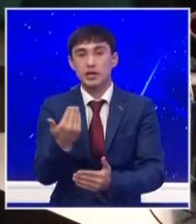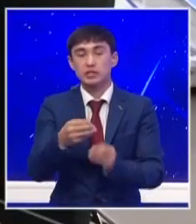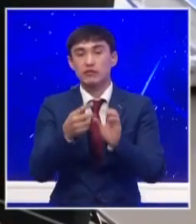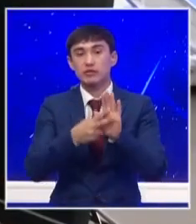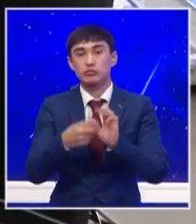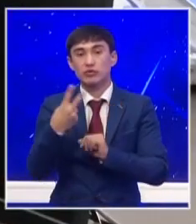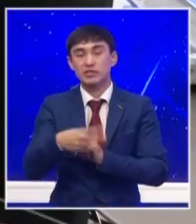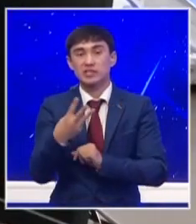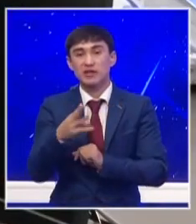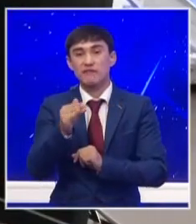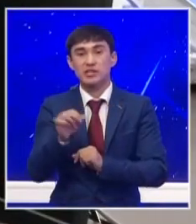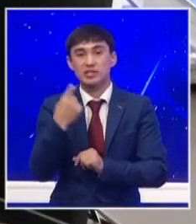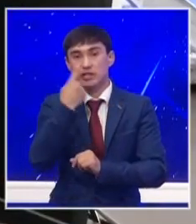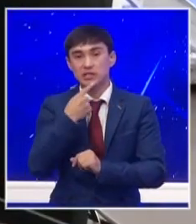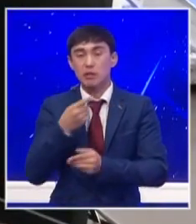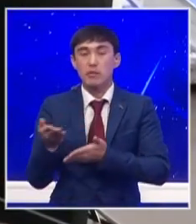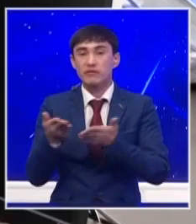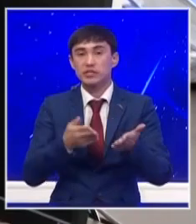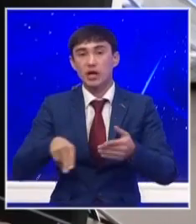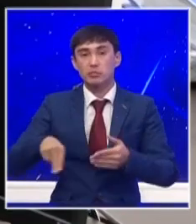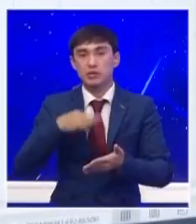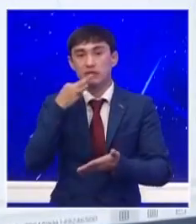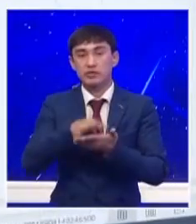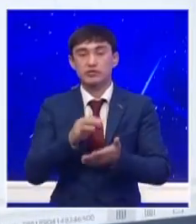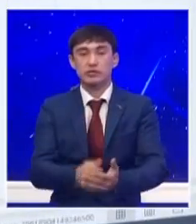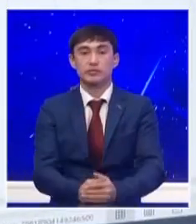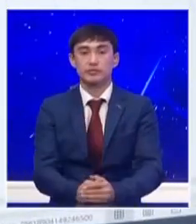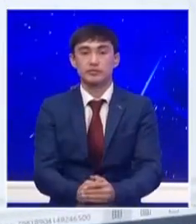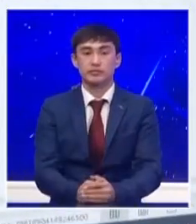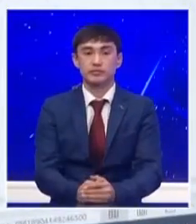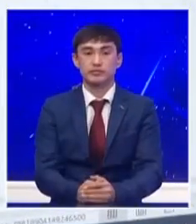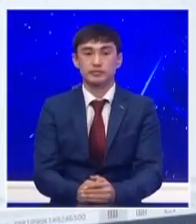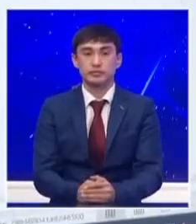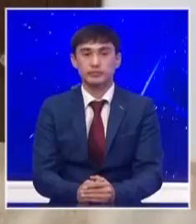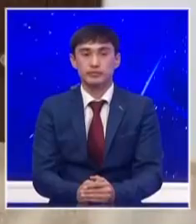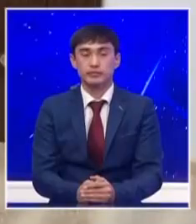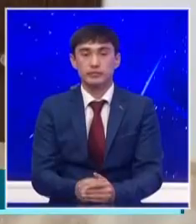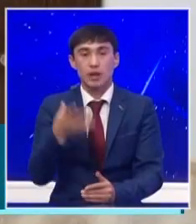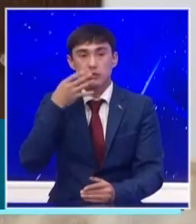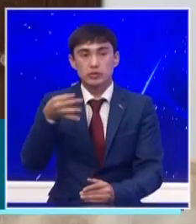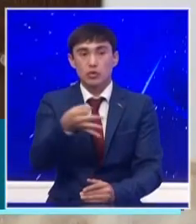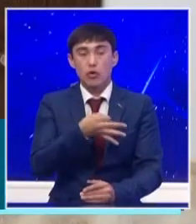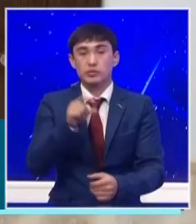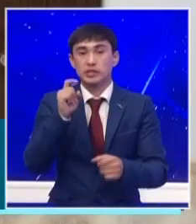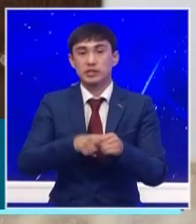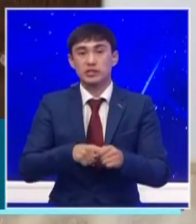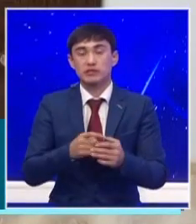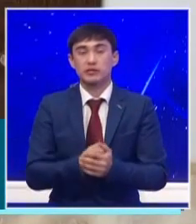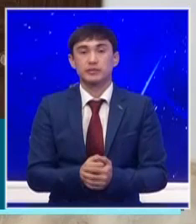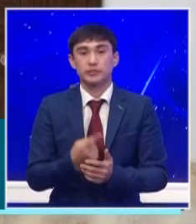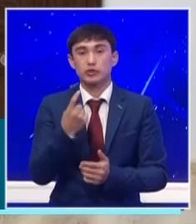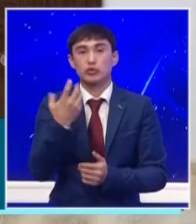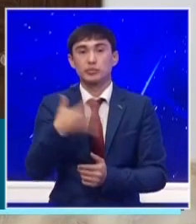823 физических лиц привлечены к административной ответственности по Алматинской области всего зарегистрировано